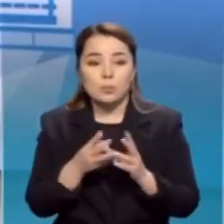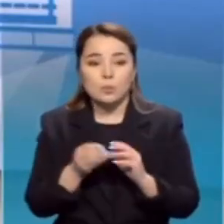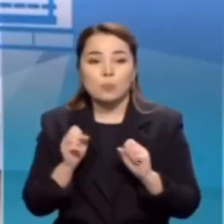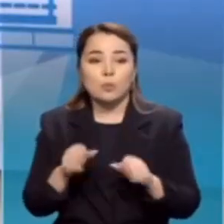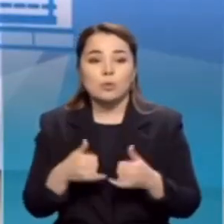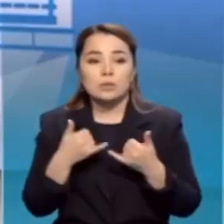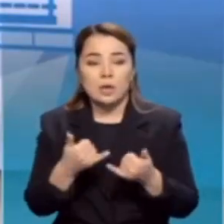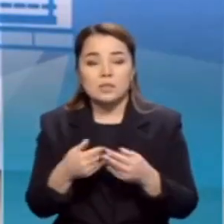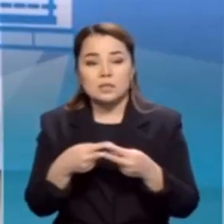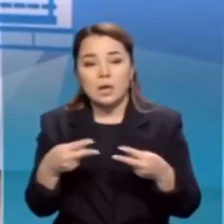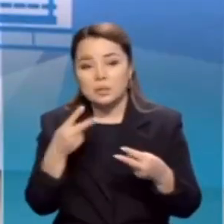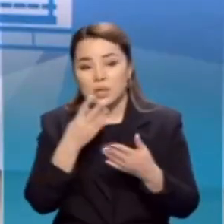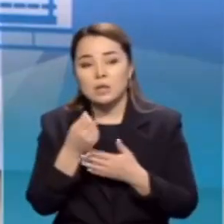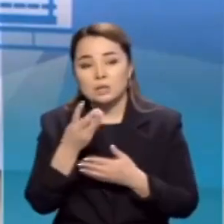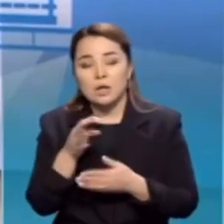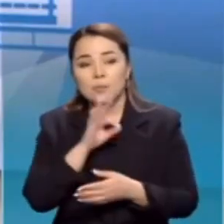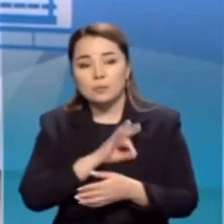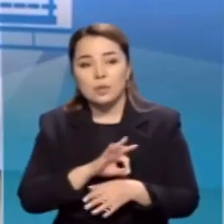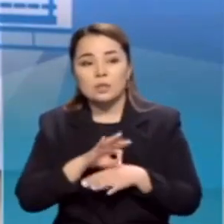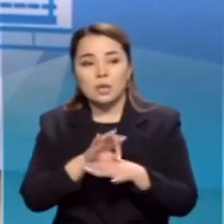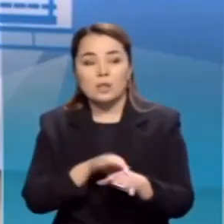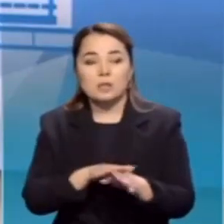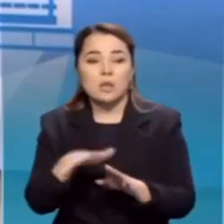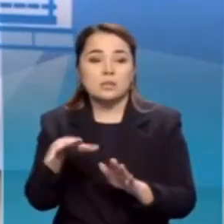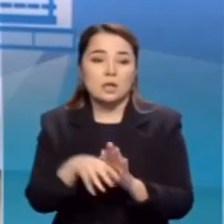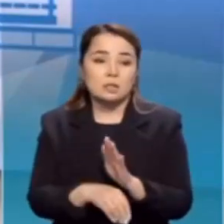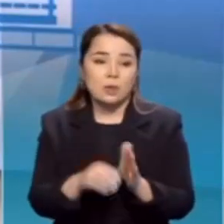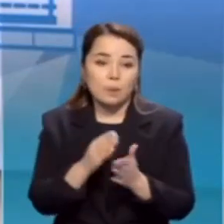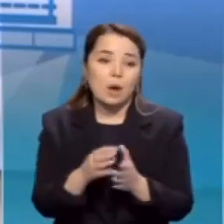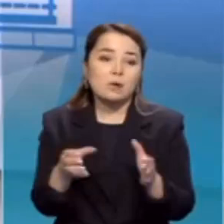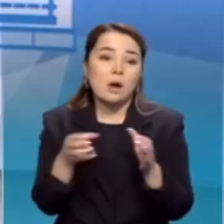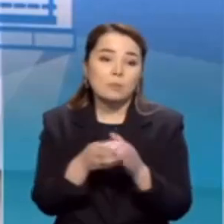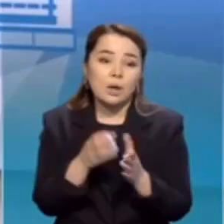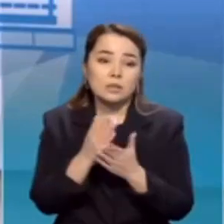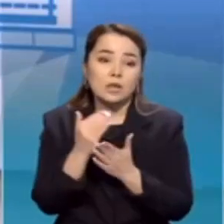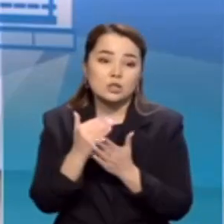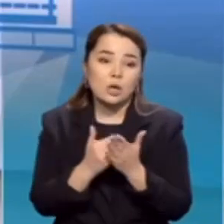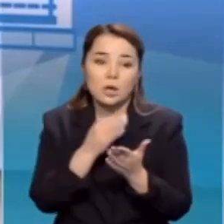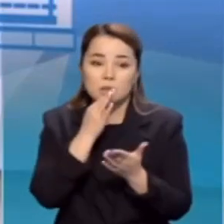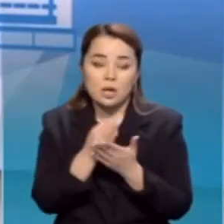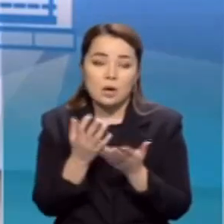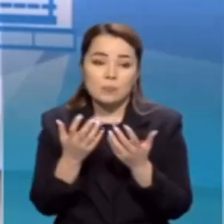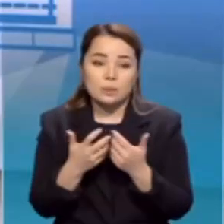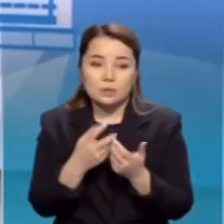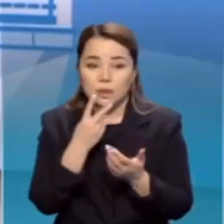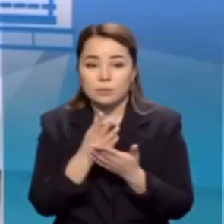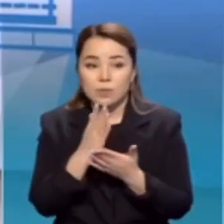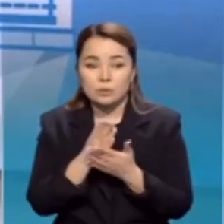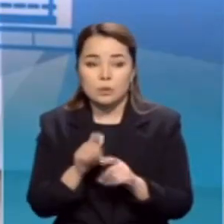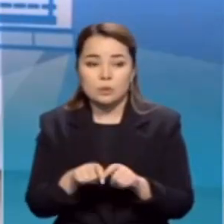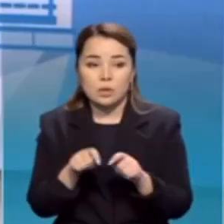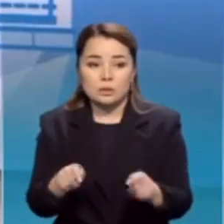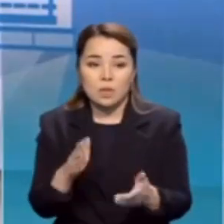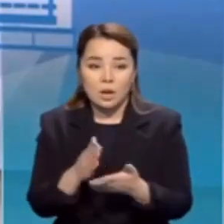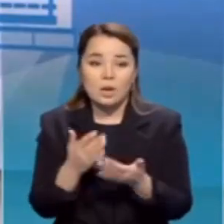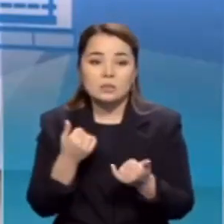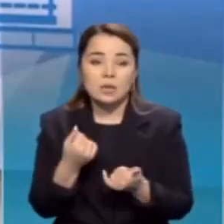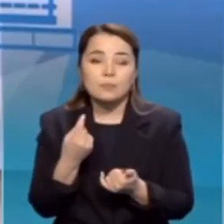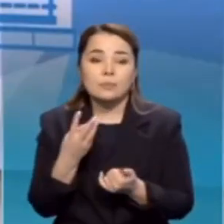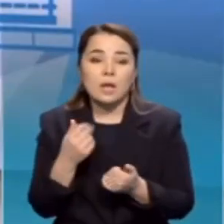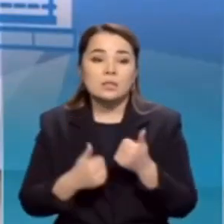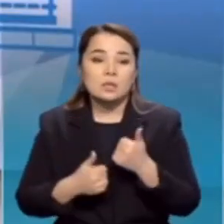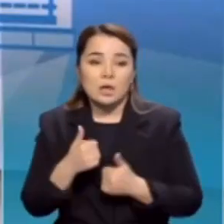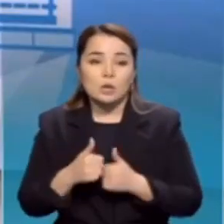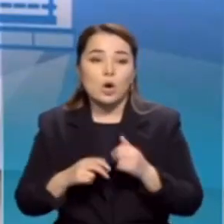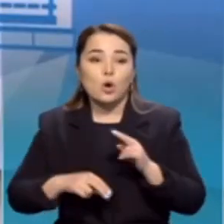мүмкіндігін теңестіру үшін бірнеше тетік енгізіліп жатыр. Оның ішінде компанияның жүктемесін есепке алу механизмін атап өтуге болады. Яғни бірнеше тендері